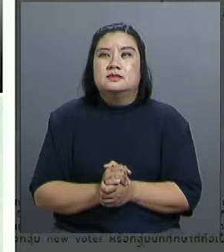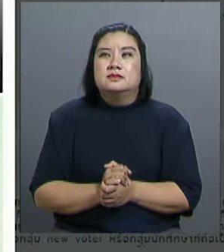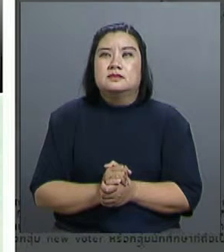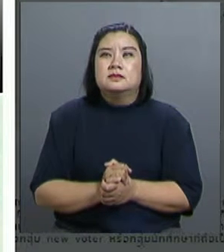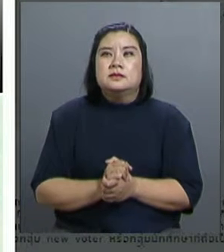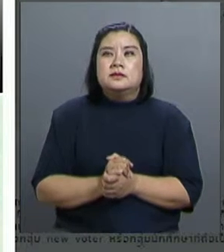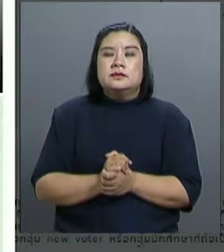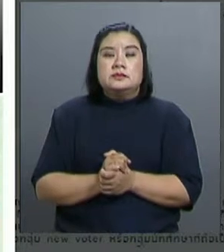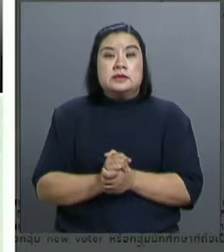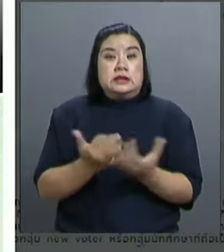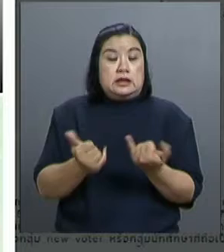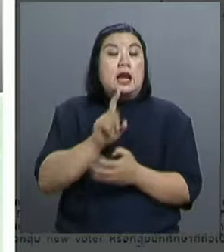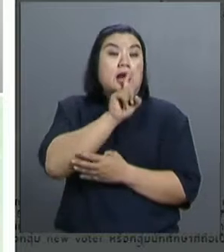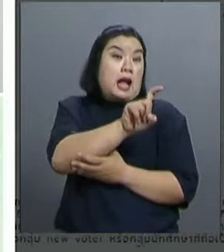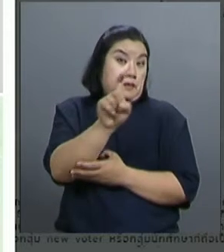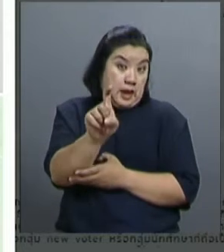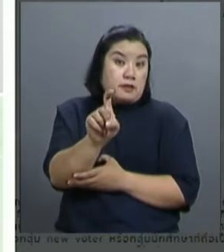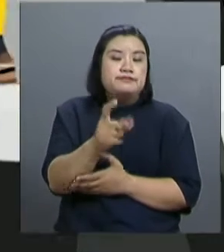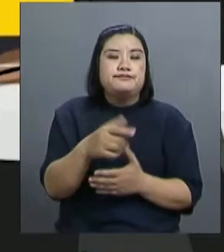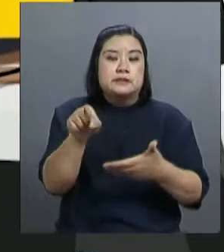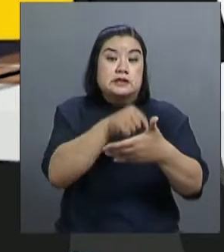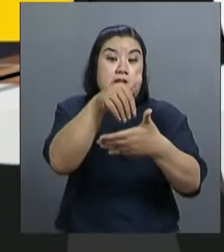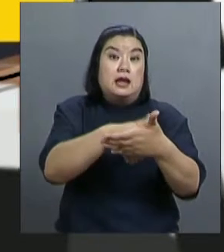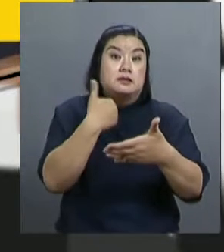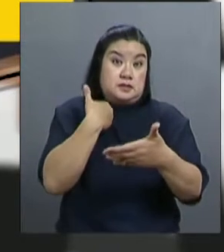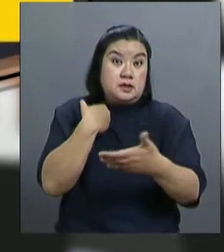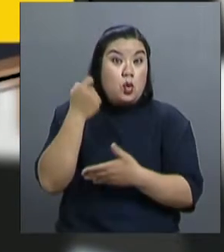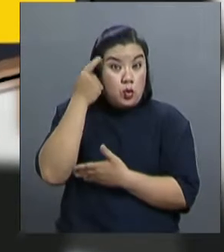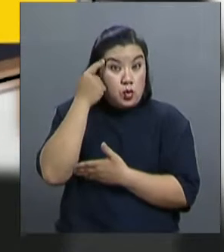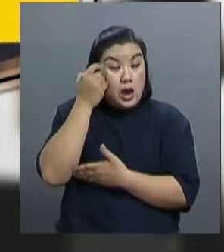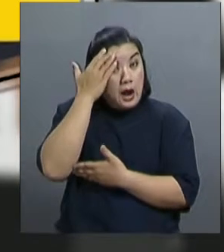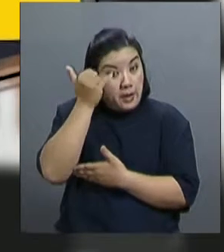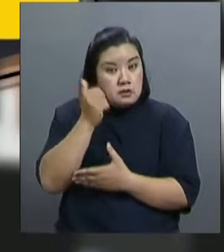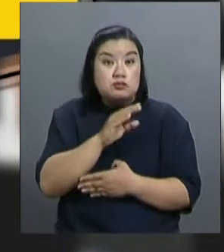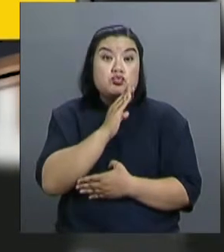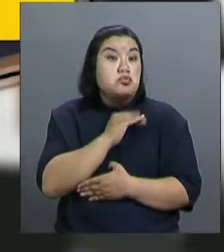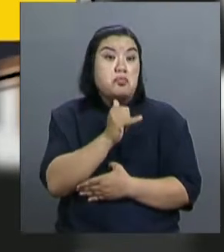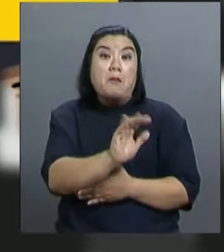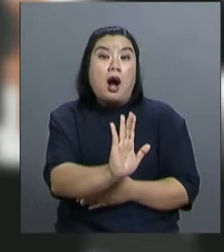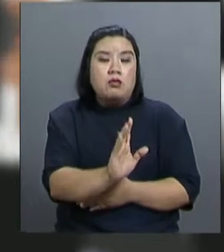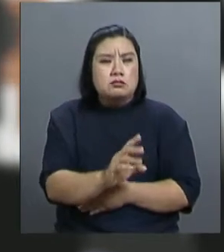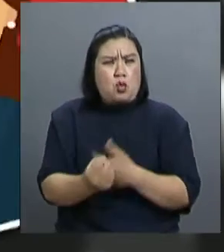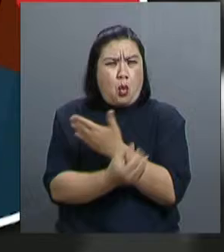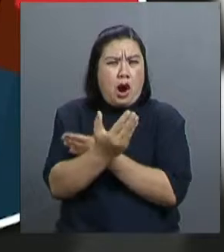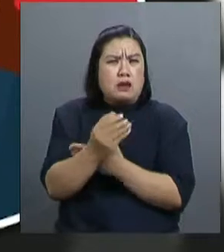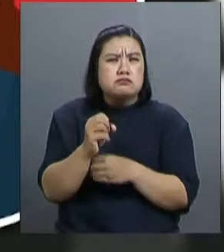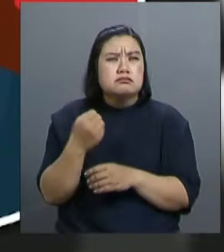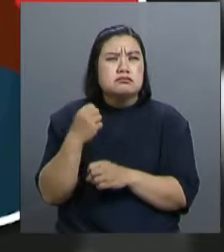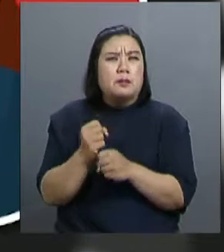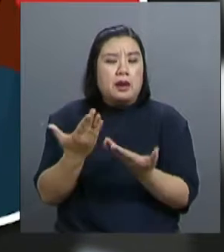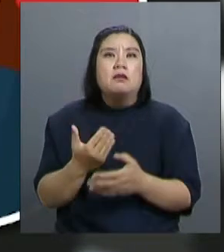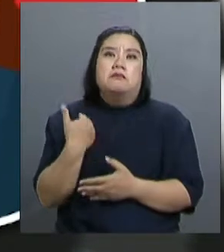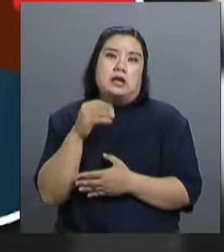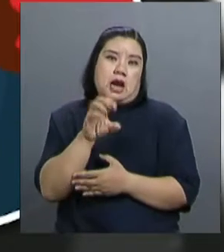จากการสอบถามผู้มีสิทธิ์เลือกตั้งในครั้งนี้ว่ารู้หรือไม่ว่าหากไม่ไปใช้สิทธิ์ตนจะเสียสิทธิ์ใดบ้างคนส่วนมาก 55% ไ